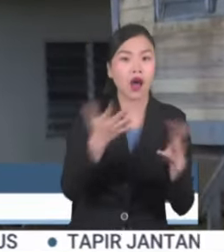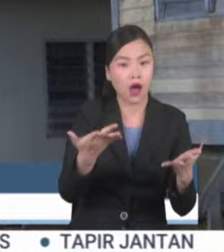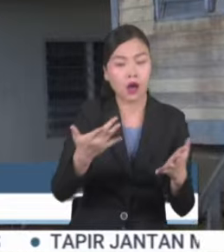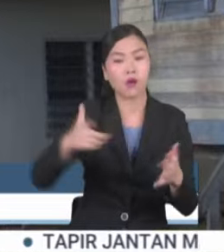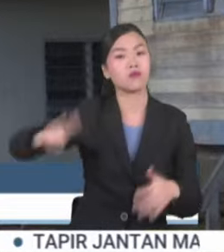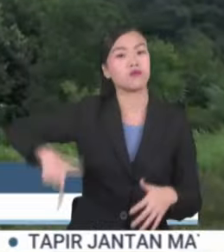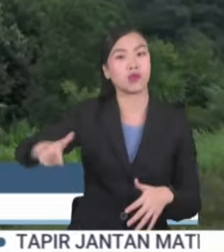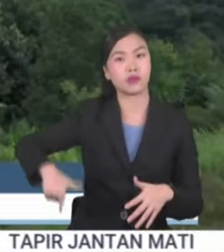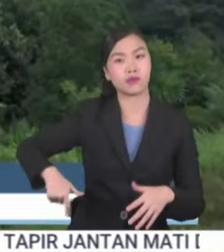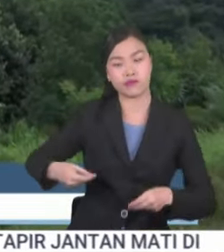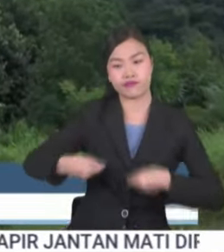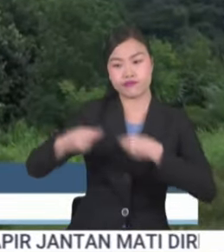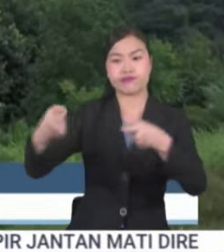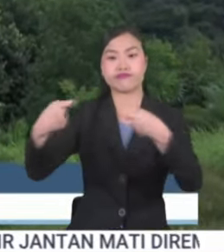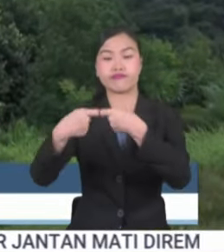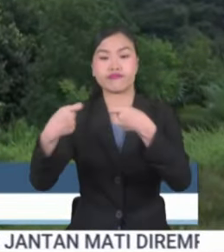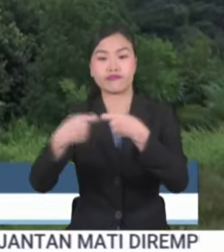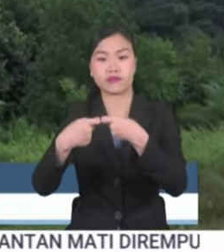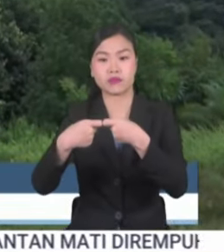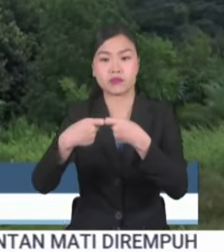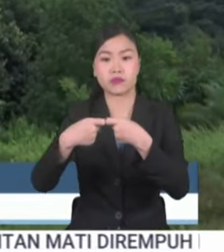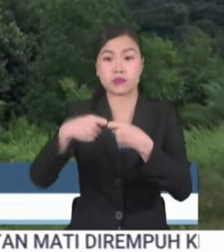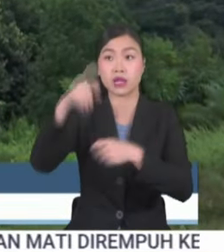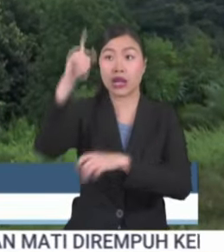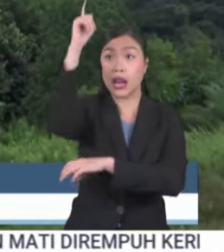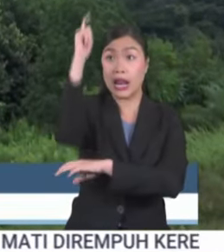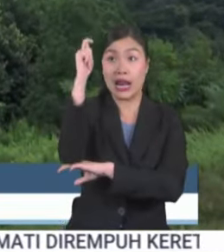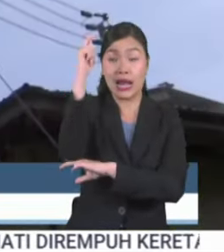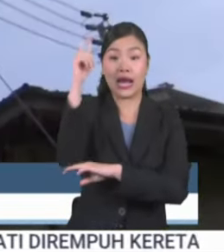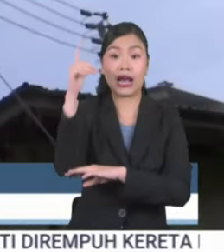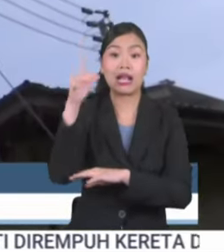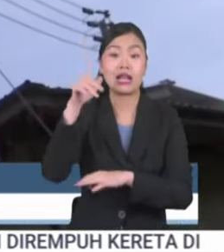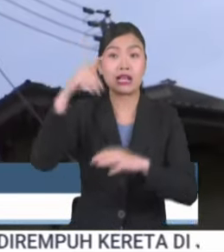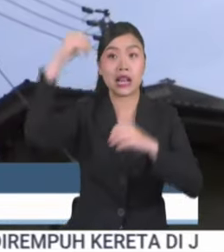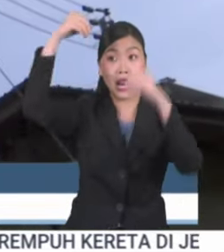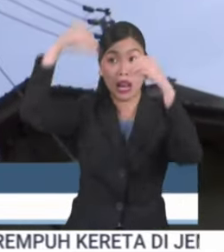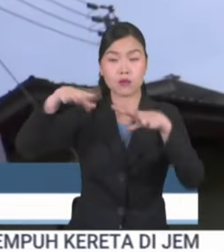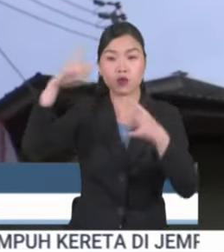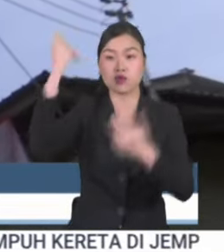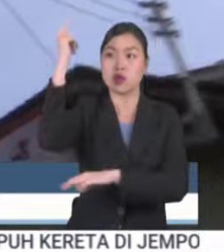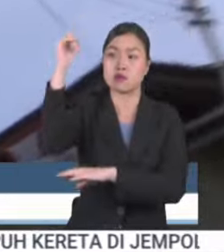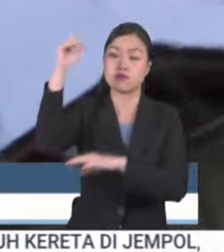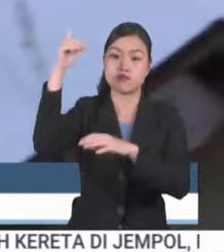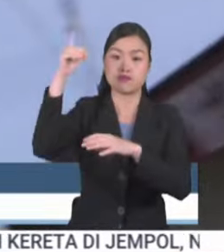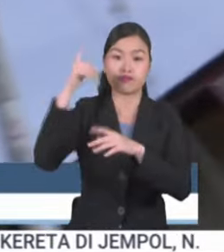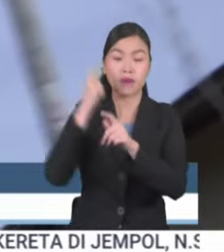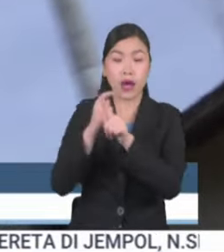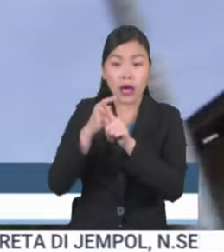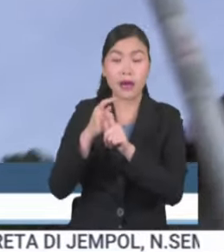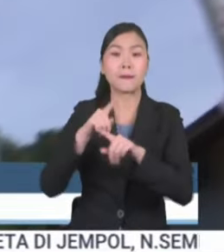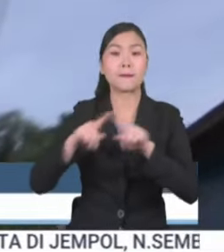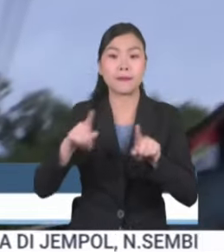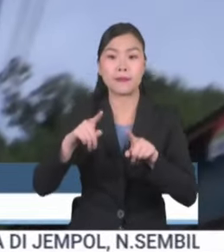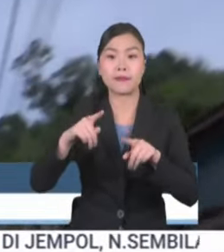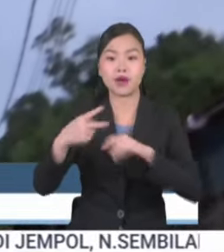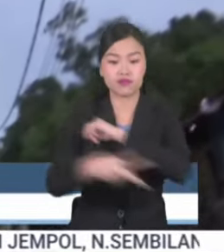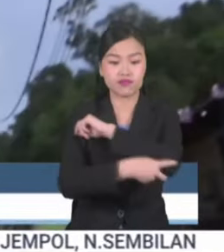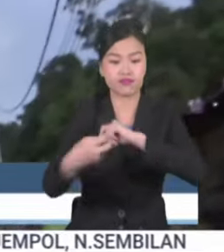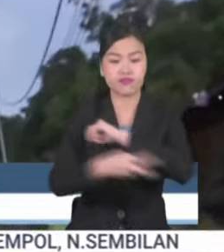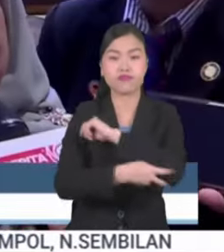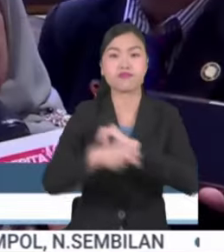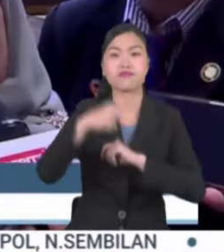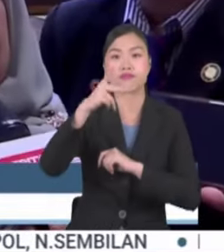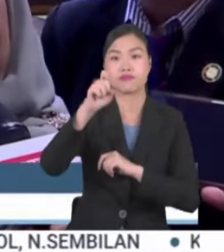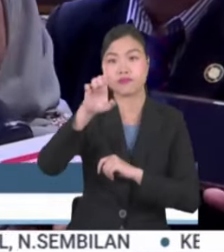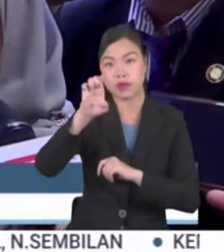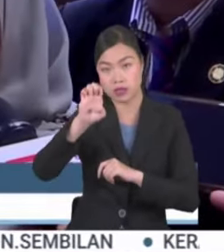berlaku di Samarahan di mana tiang lampu jalan sudah dipasang tetapi sambungan elektrik tertangguh akibat kecurian dan kerosakan